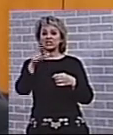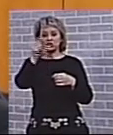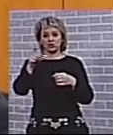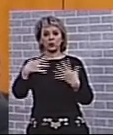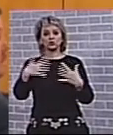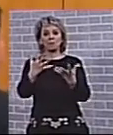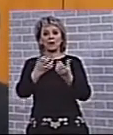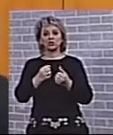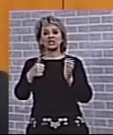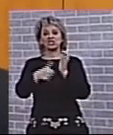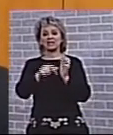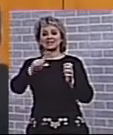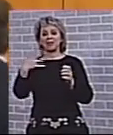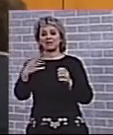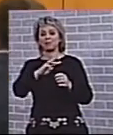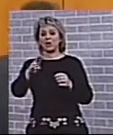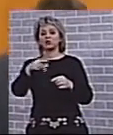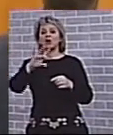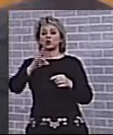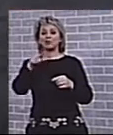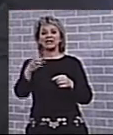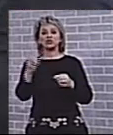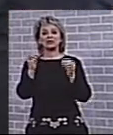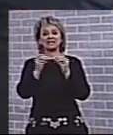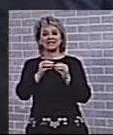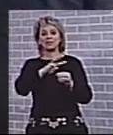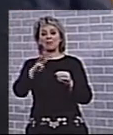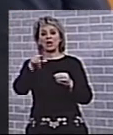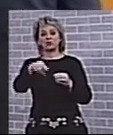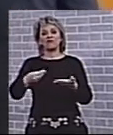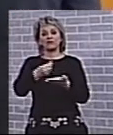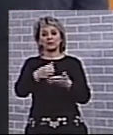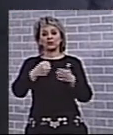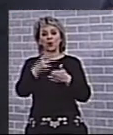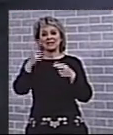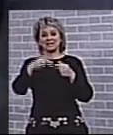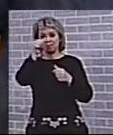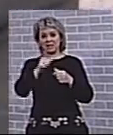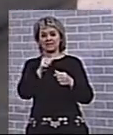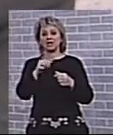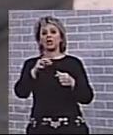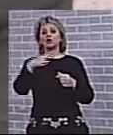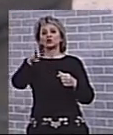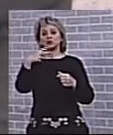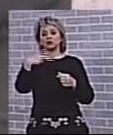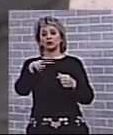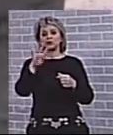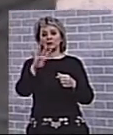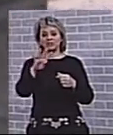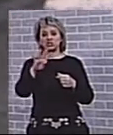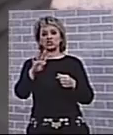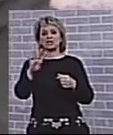человек уже получили 6,5 миллионов рублей. Еще 10 миллионов выплатят до конца месяца. Мария Филинкова, Мария